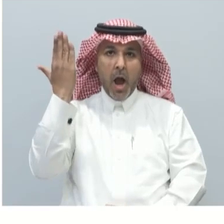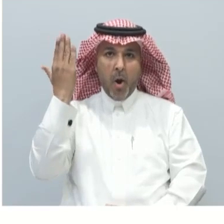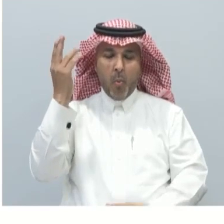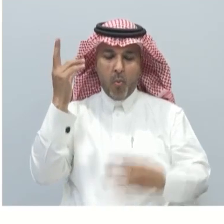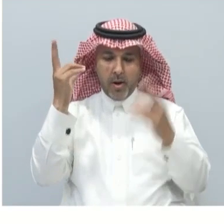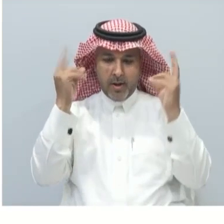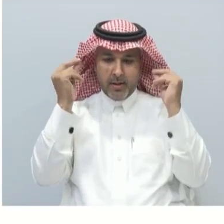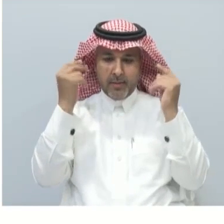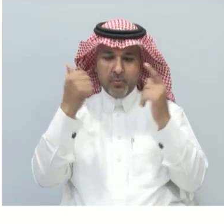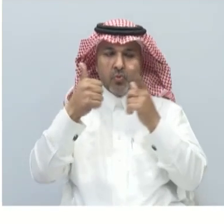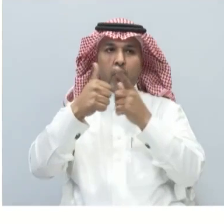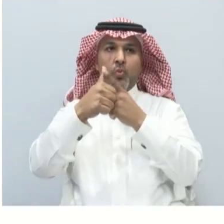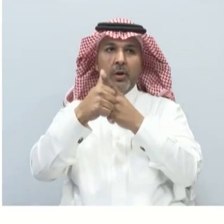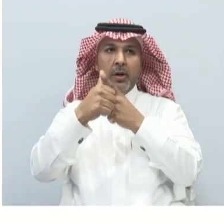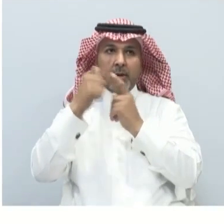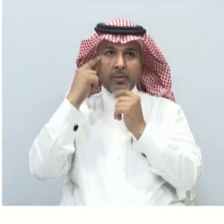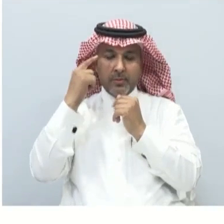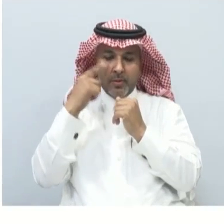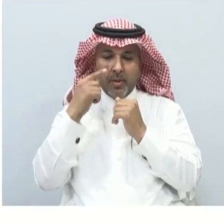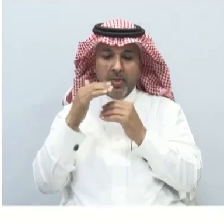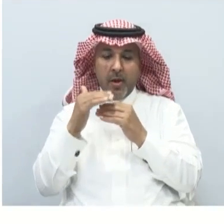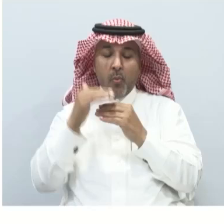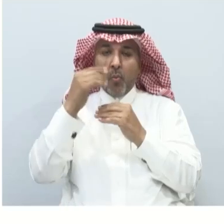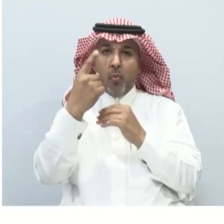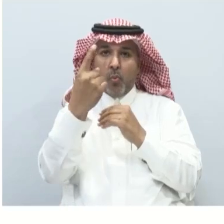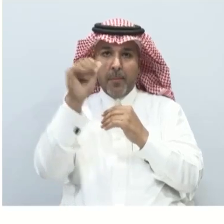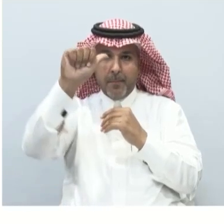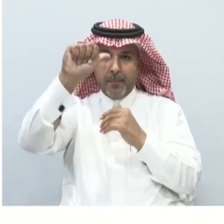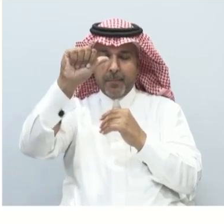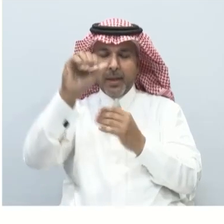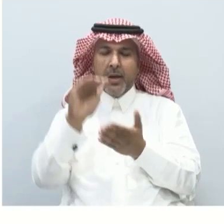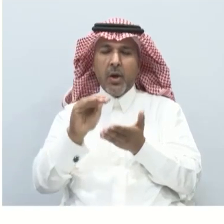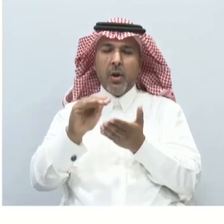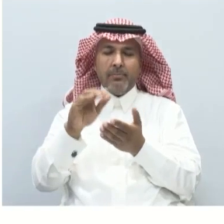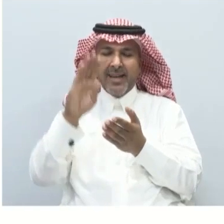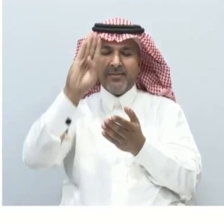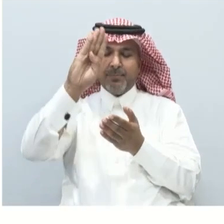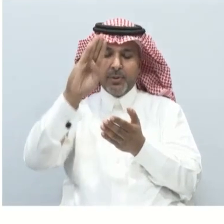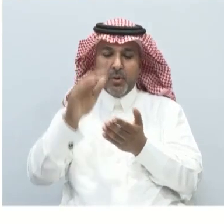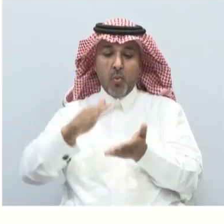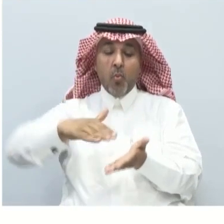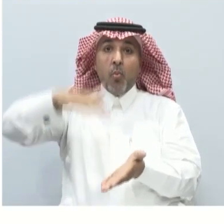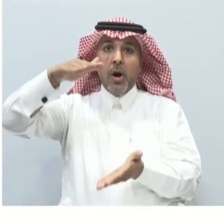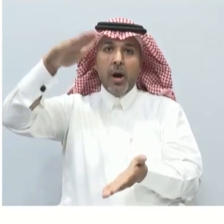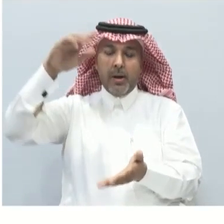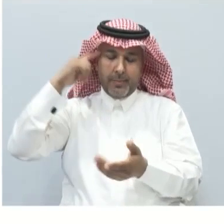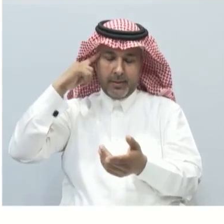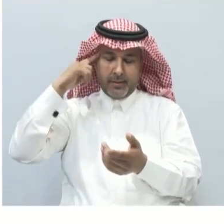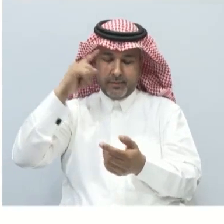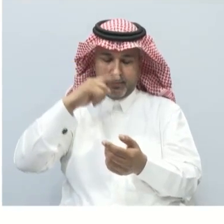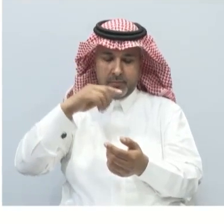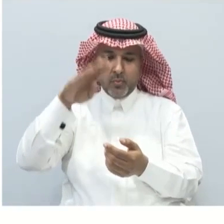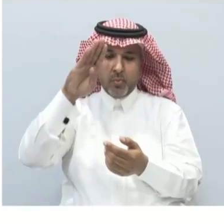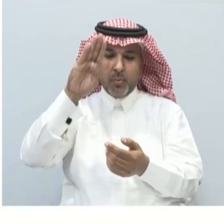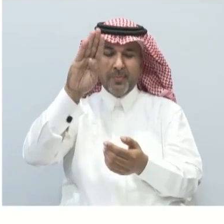عن تمثيل الدوال الاسيه عندما تكون داله نمو او الاساس اكبر من واحد وتمثيل الداله الاسيه عندما تكون داله تضمحلال عندما